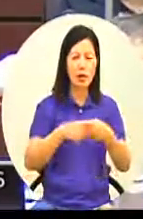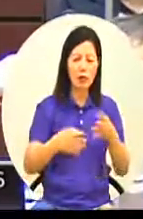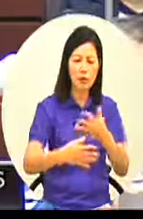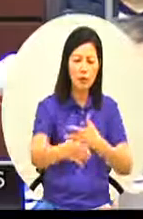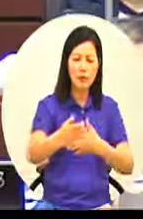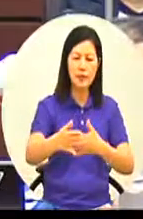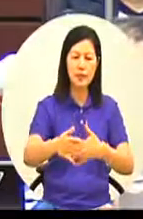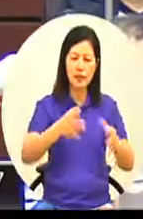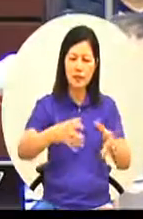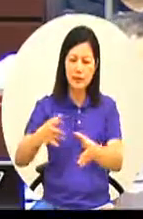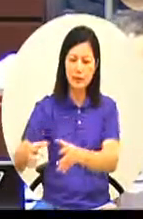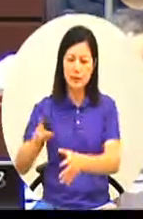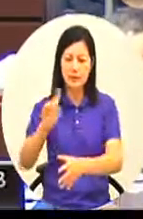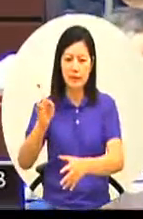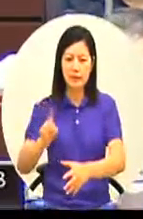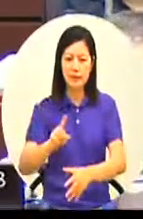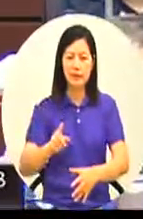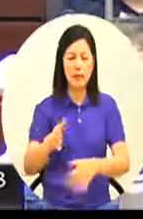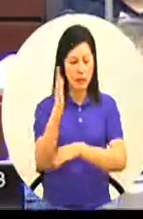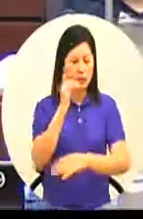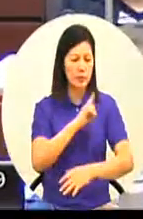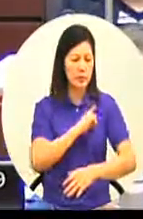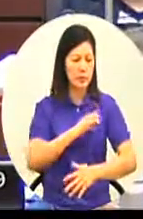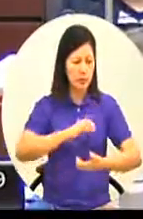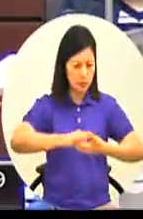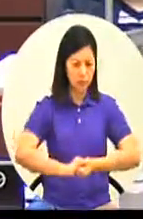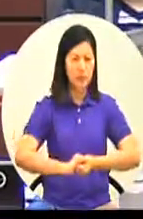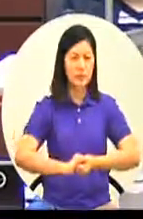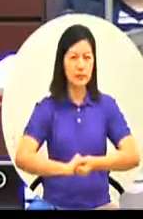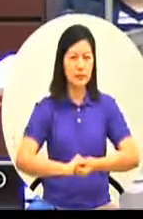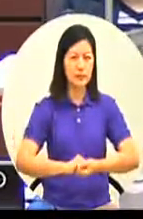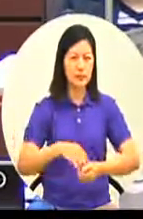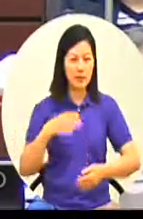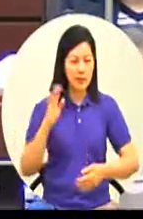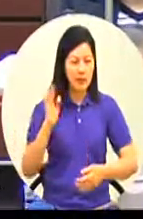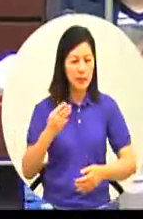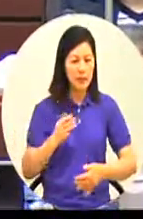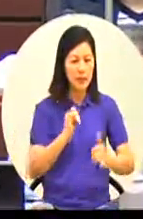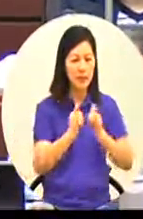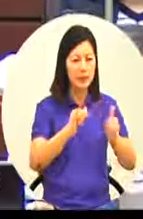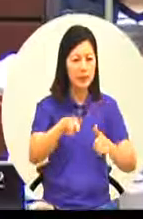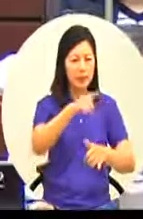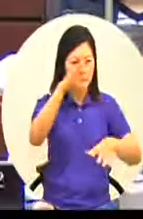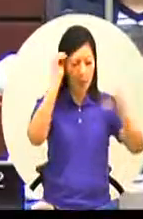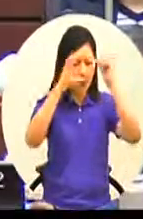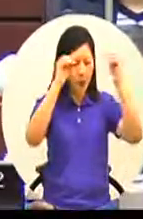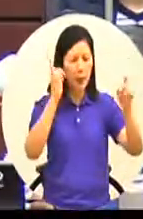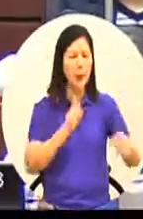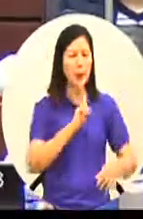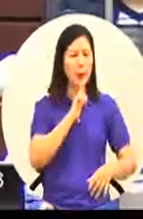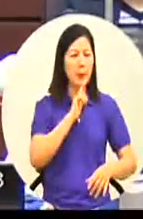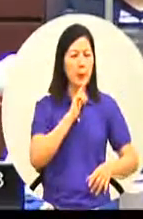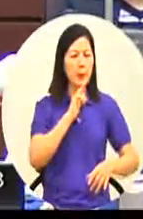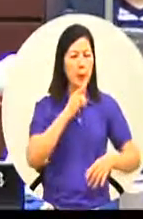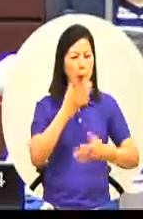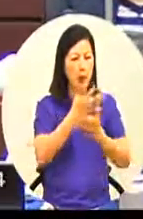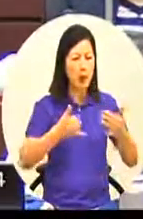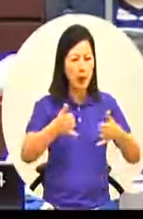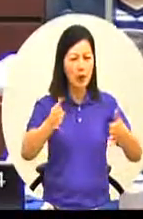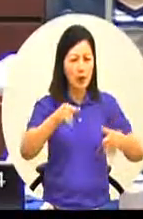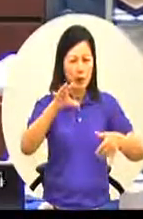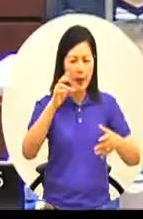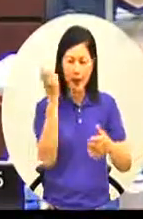设施呢，是由我们政府自己决定。那我们希望。因为大家人民的知识越来越丰富，他 Google 一下什么都看得到。我们希